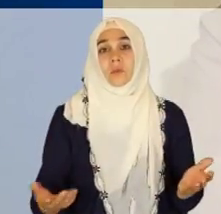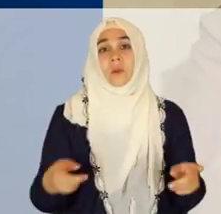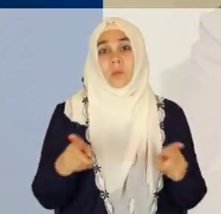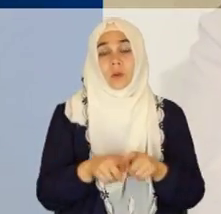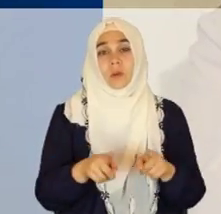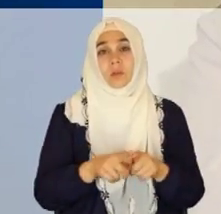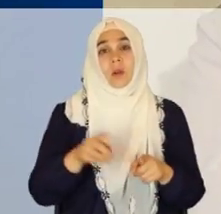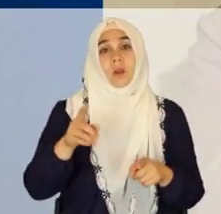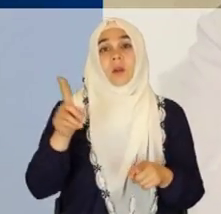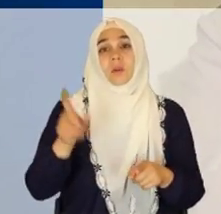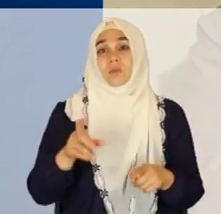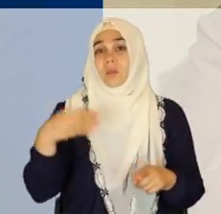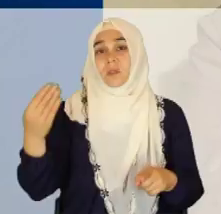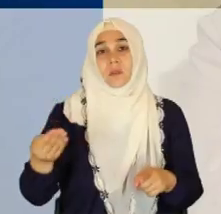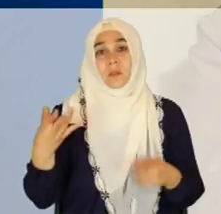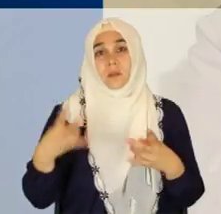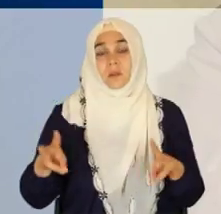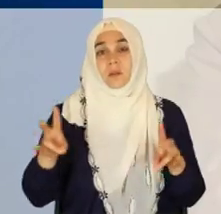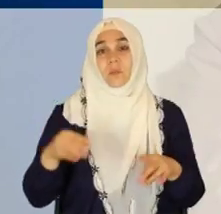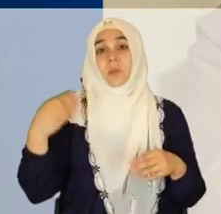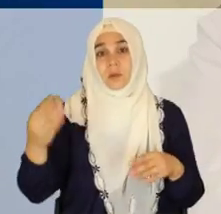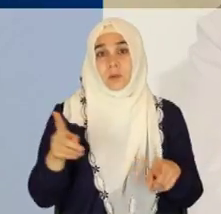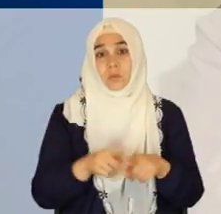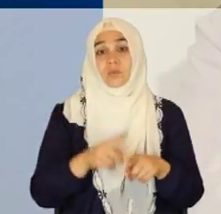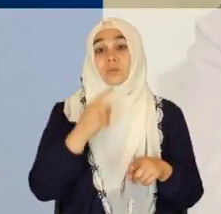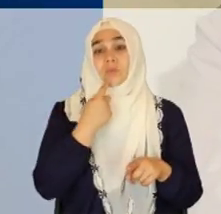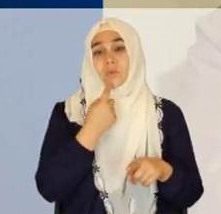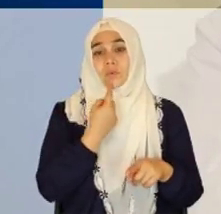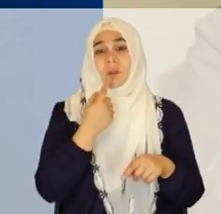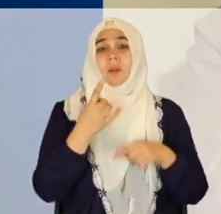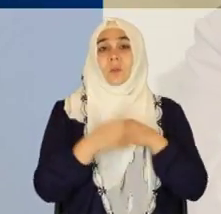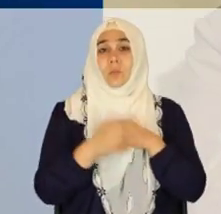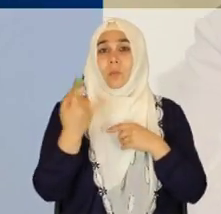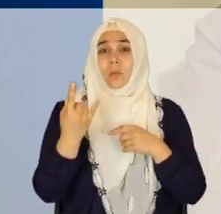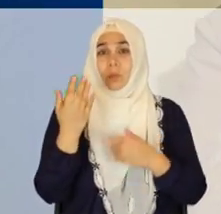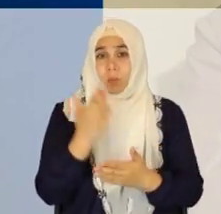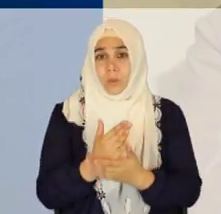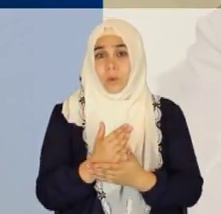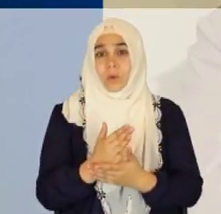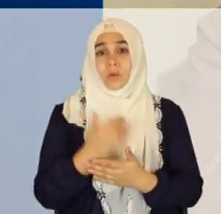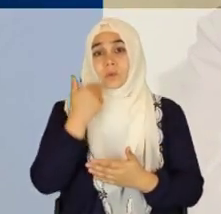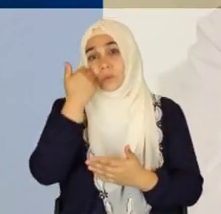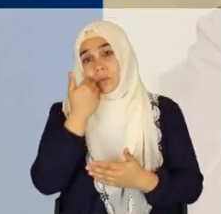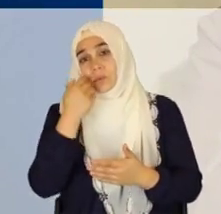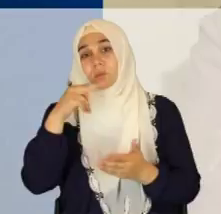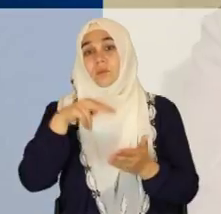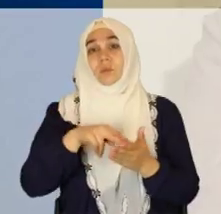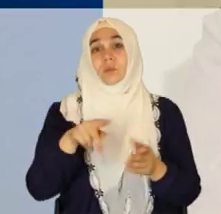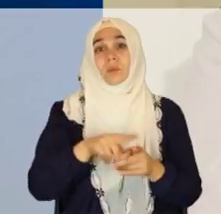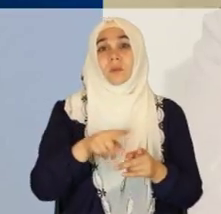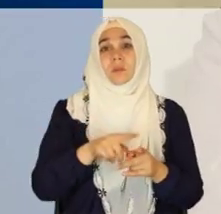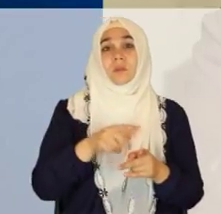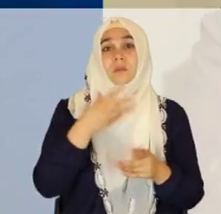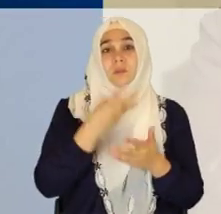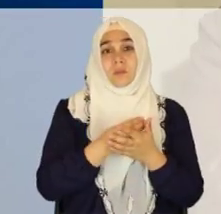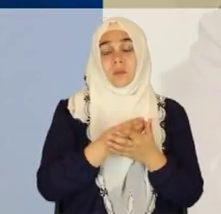uchun unaqa odamlarga bermaslik kerak, berganda haligi gaplar. Boladek, so'rashdan uyalib turibdi, iffatini